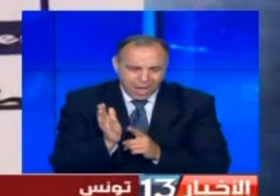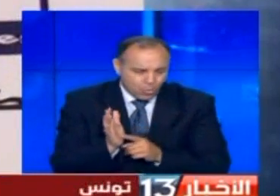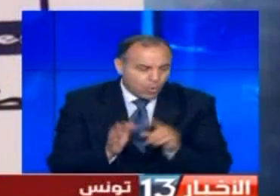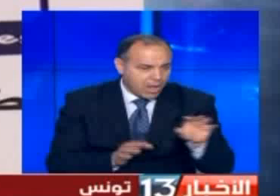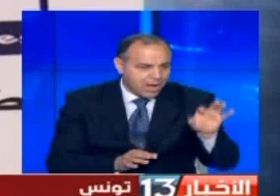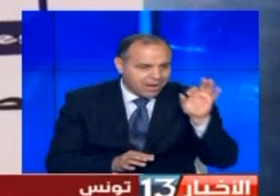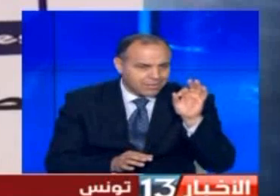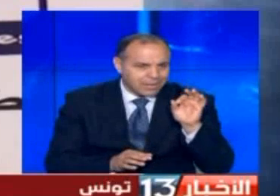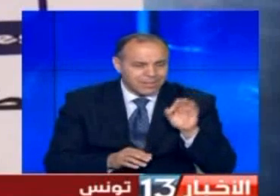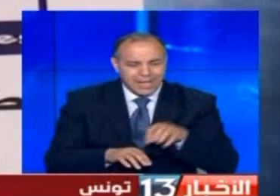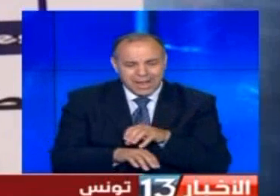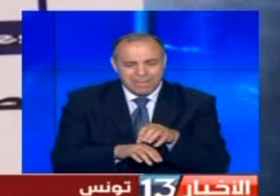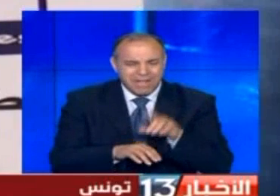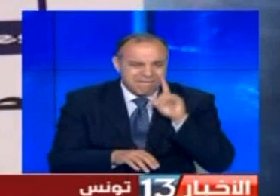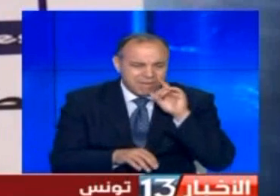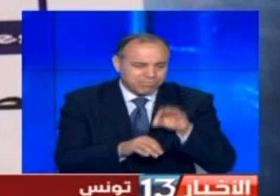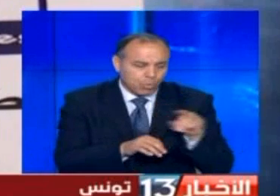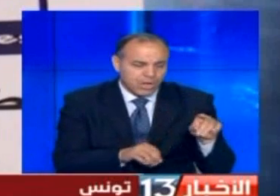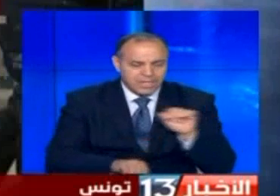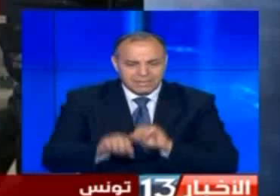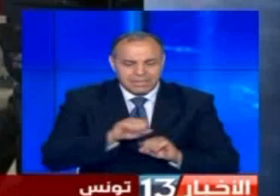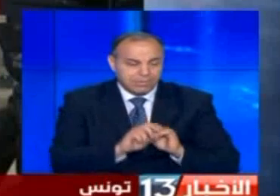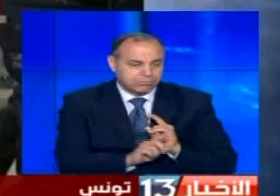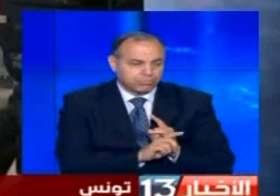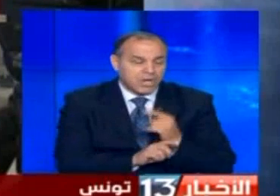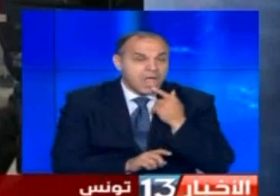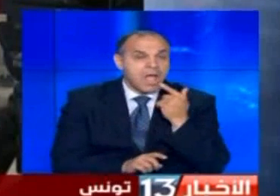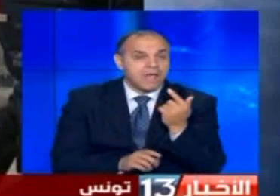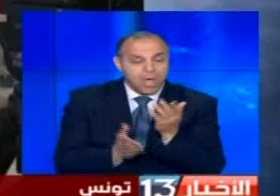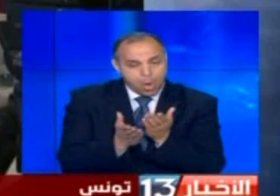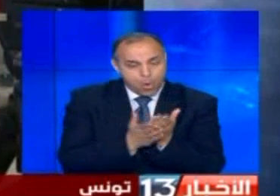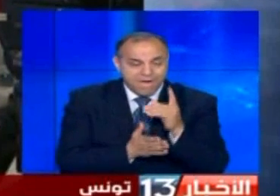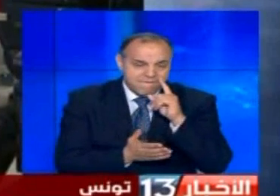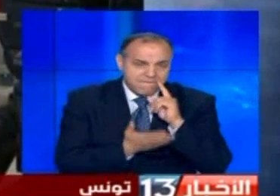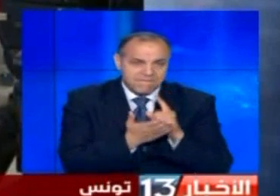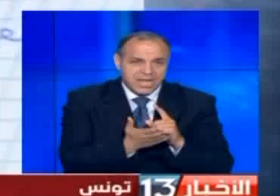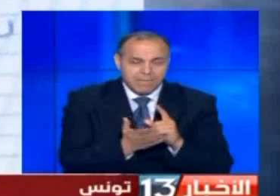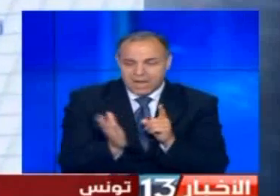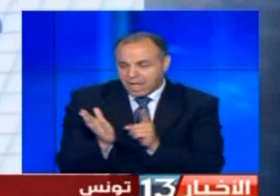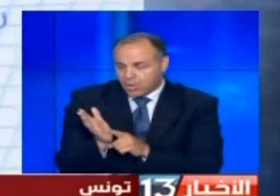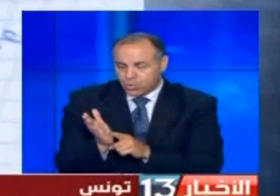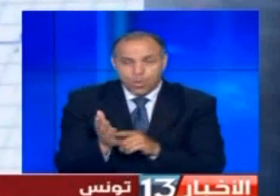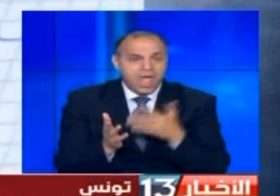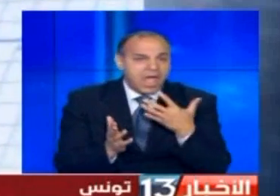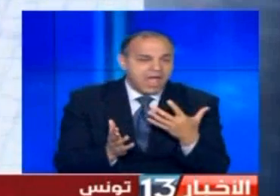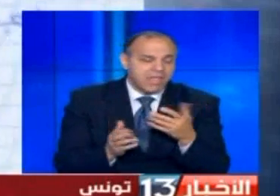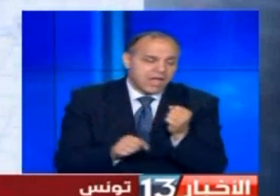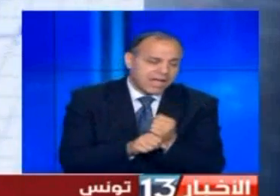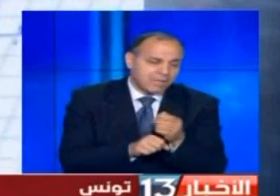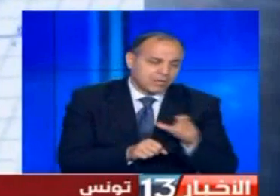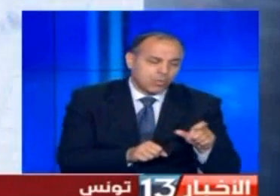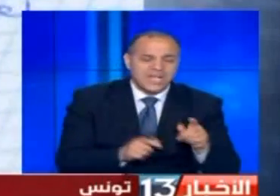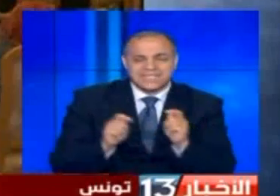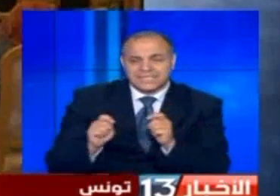اختارت رابطه الناخبات التونسيات تنظيم ملتقا حول حقوق النساء بين القوانين والممارسات الاجتماعيه